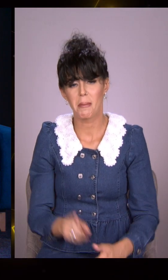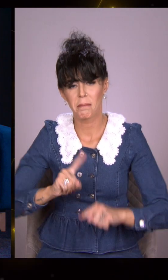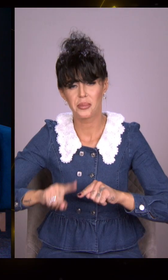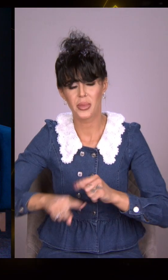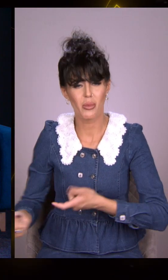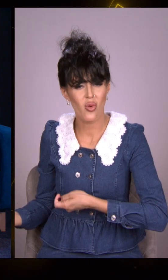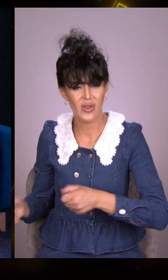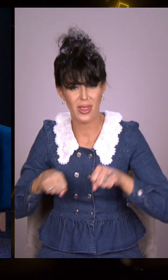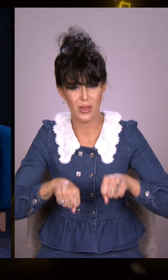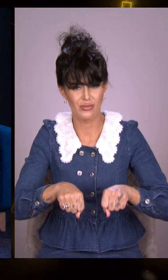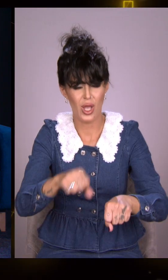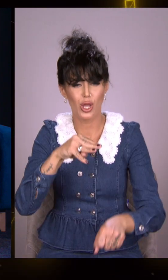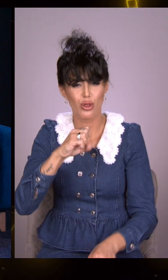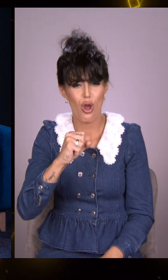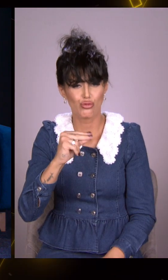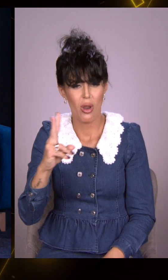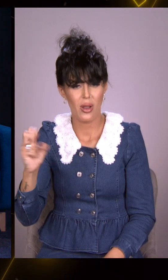повезли на тачці.